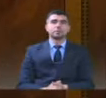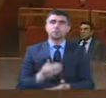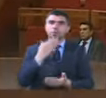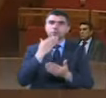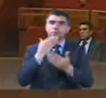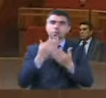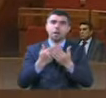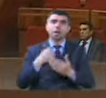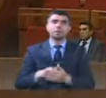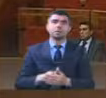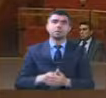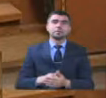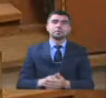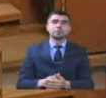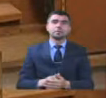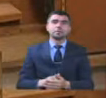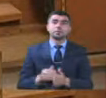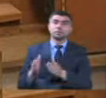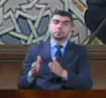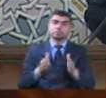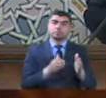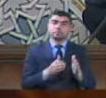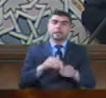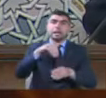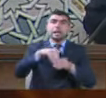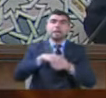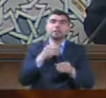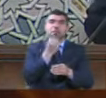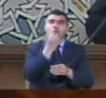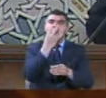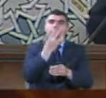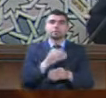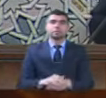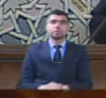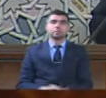شكراً سيد النائب. كلمة للفريق الاشتراكي.